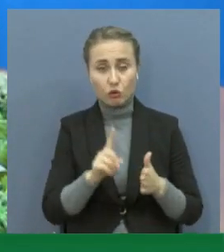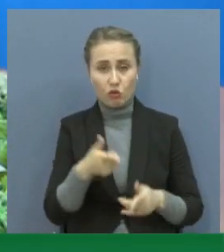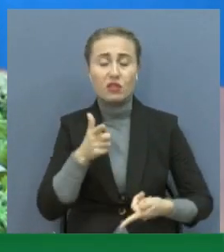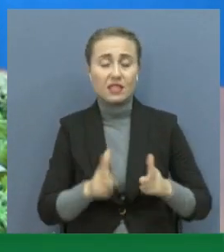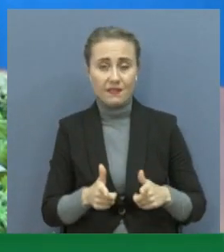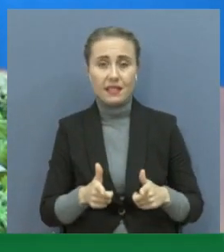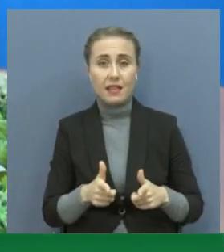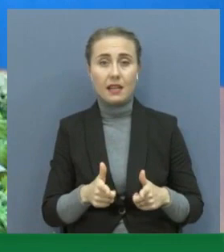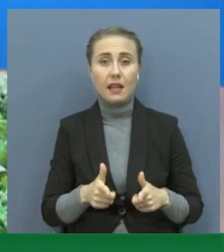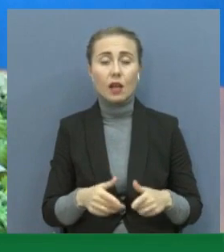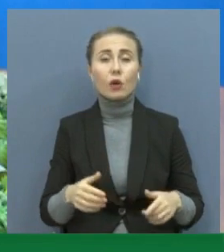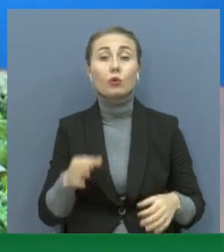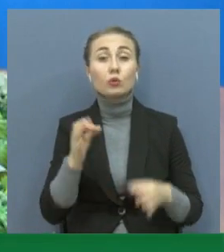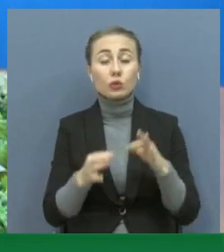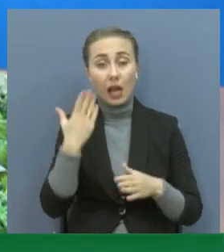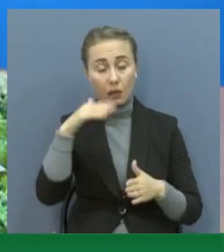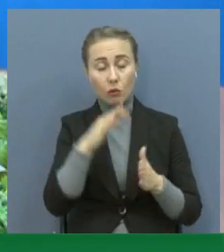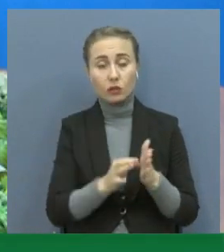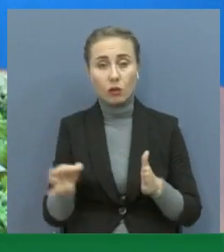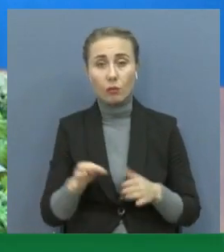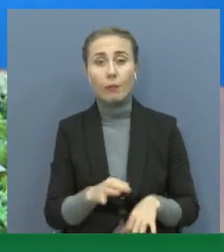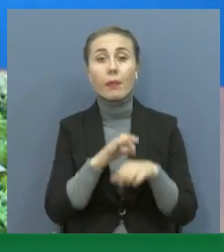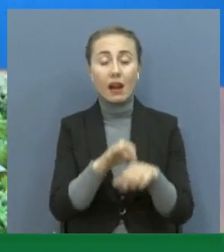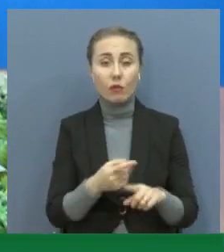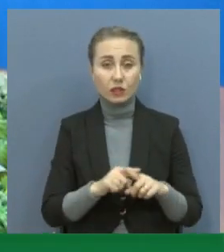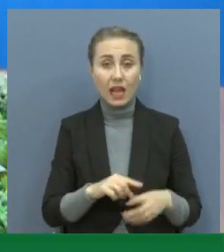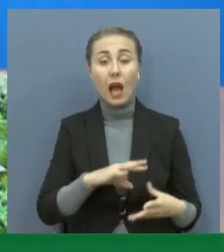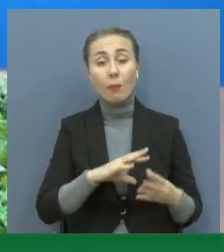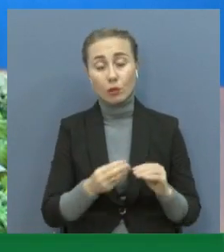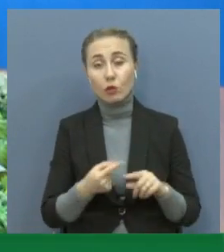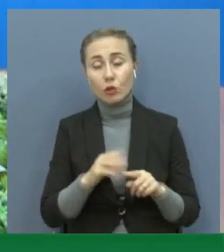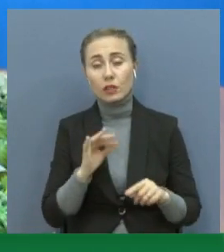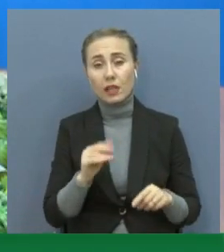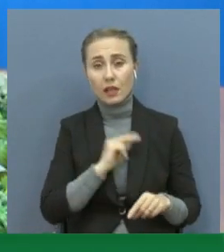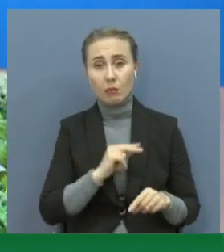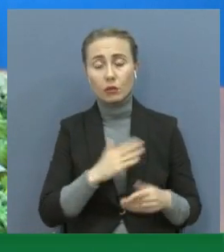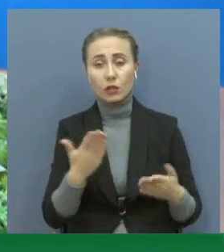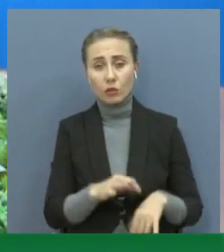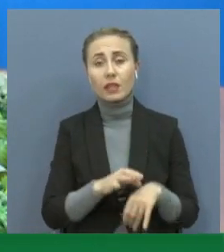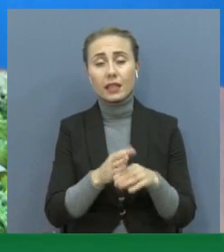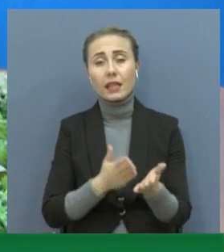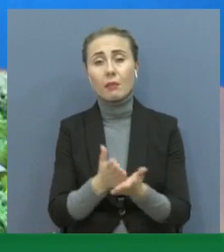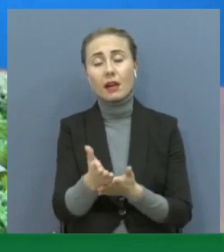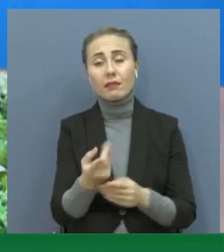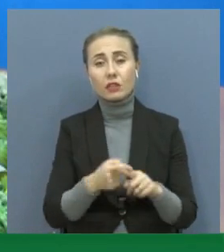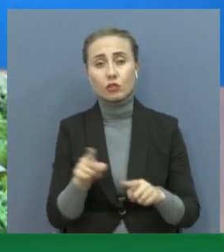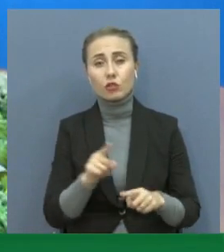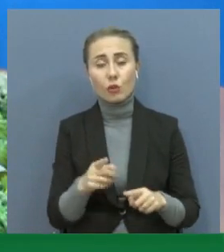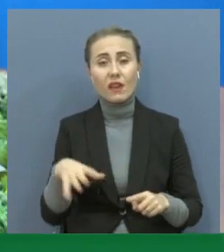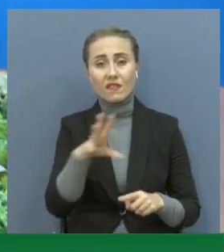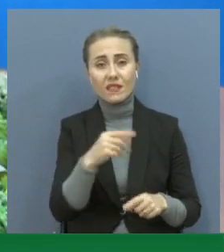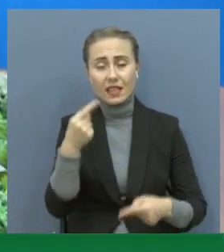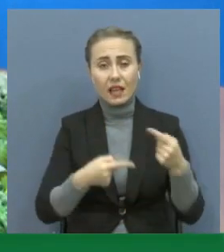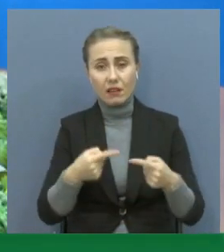действительно судами Акмолинской области проводится определенная работа, которая направлена, чтобы эти все